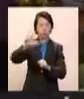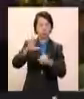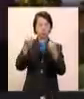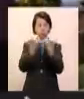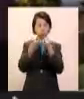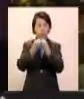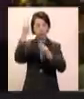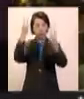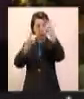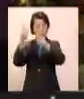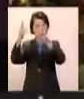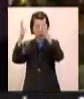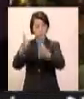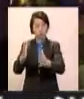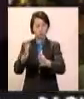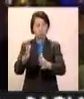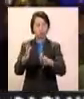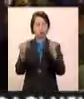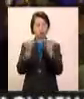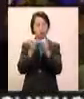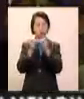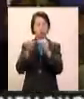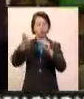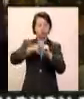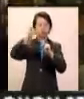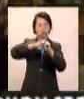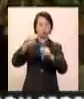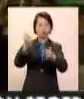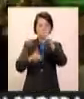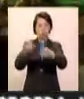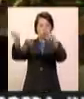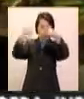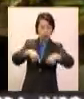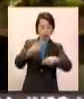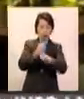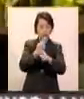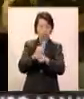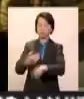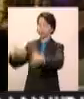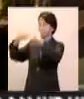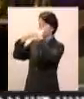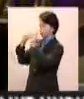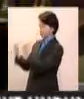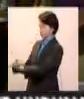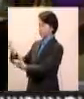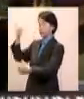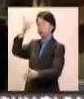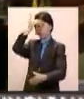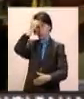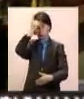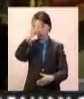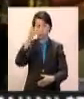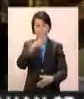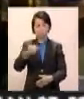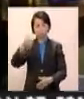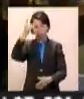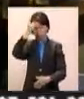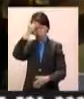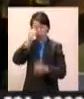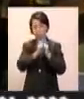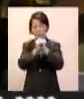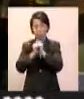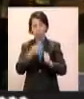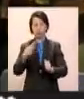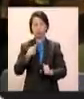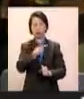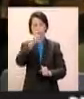jumlah pelancongan di negeri Sabah ini semakin bertambah sampai tahun. Baik Datuk, terima kasih untuk kesempatan Datuk bersama kami, dan ya, Datuk juga bersama-sama kita